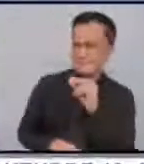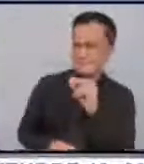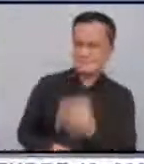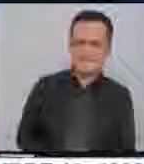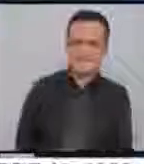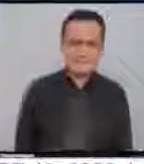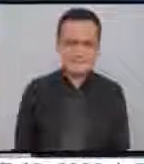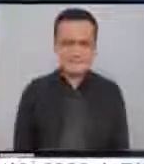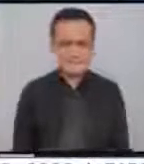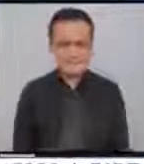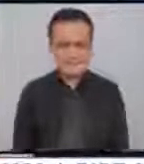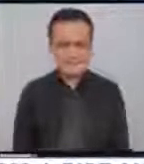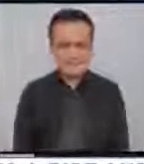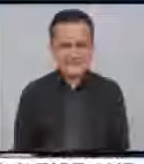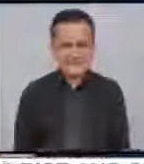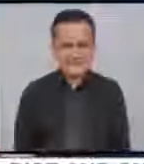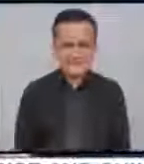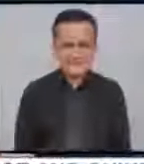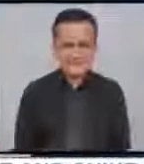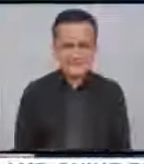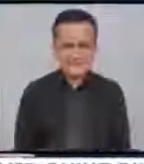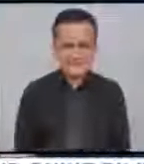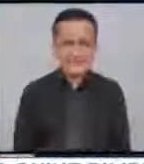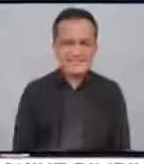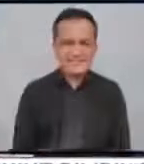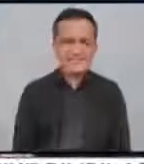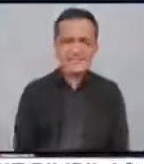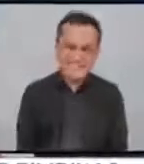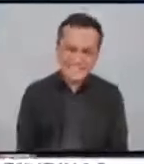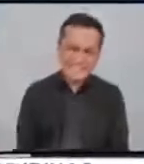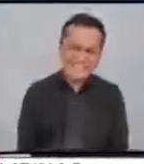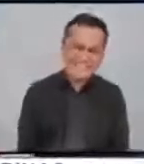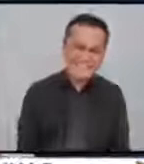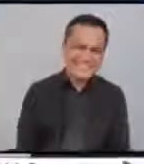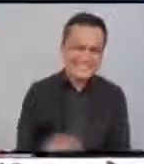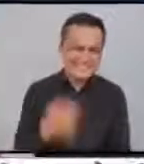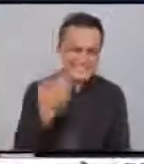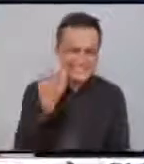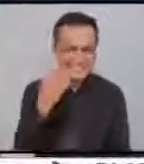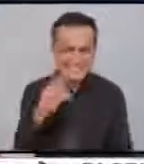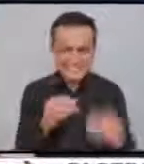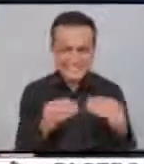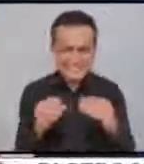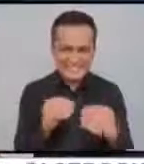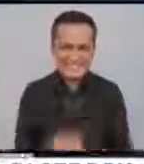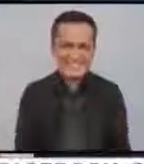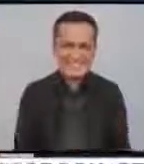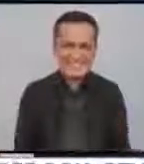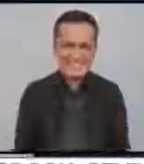Makaiyaw ako mga itahehe. Ay, Miguel, salamat ha. Nako, natuto kami yung Tuesday